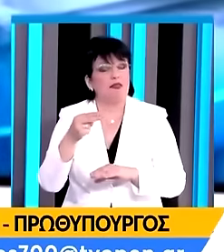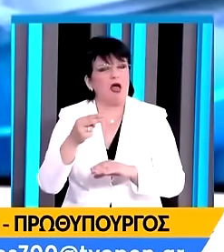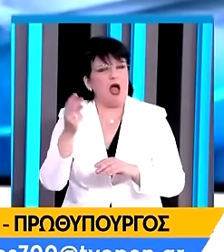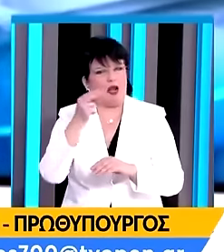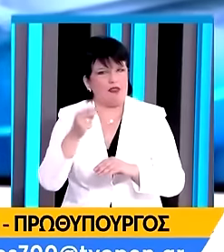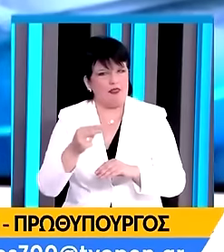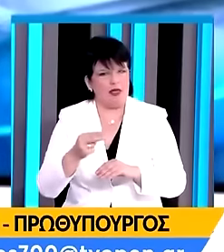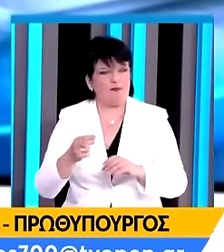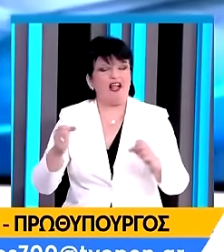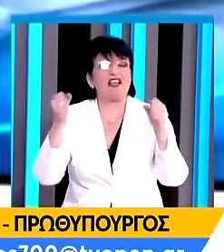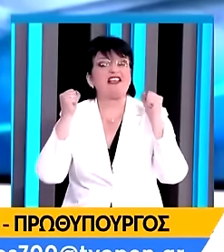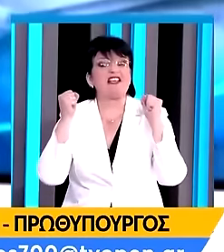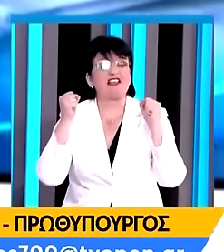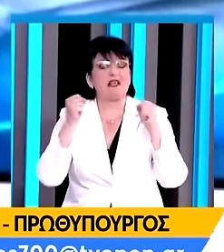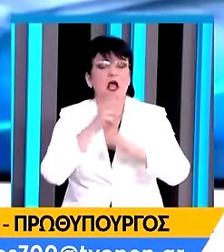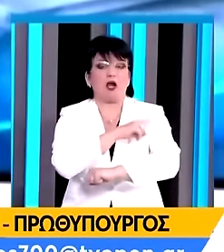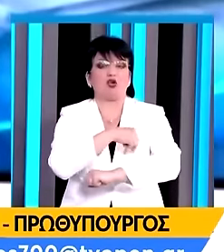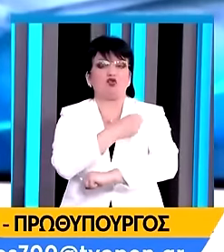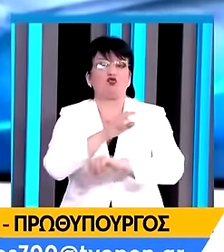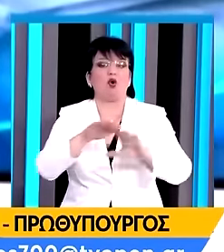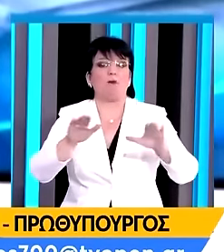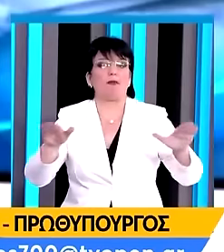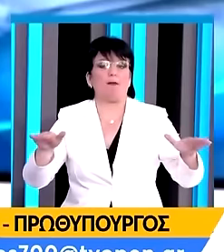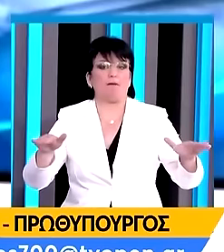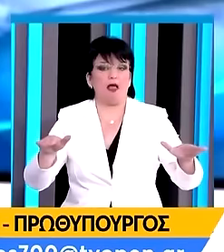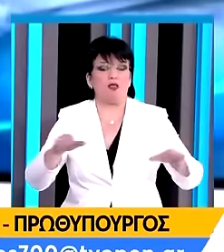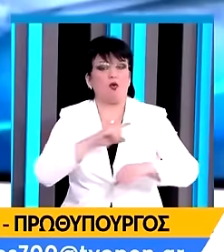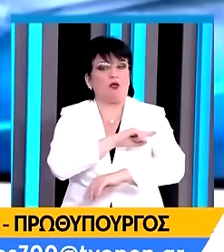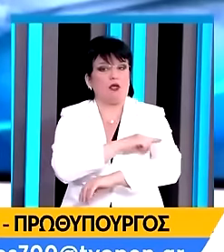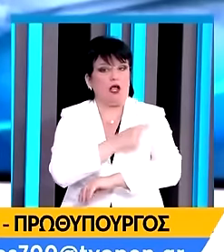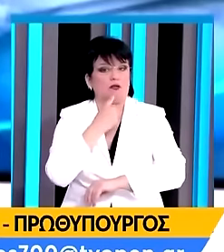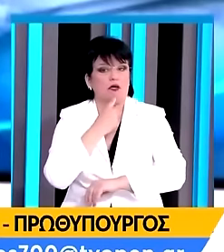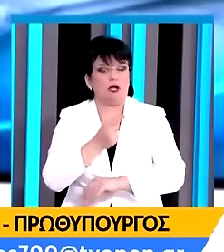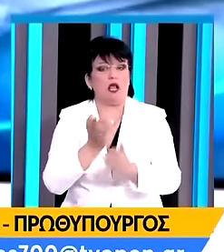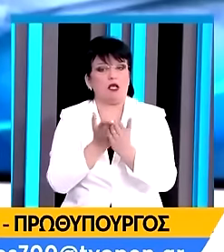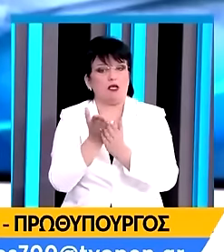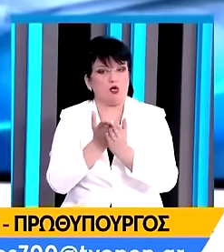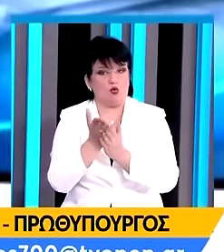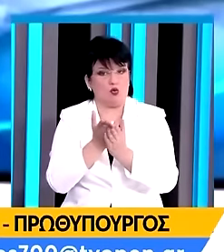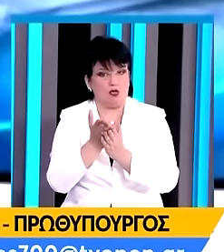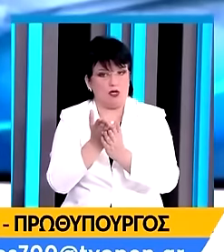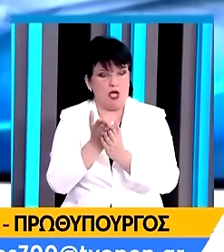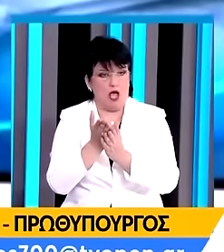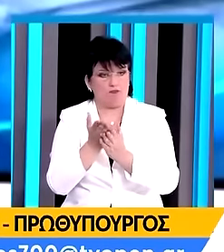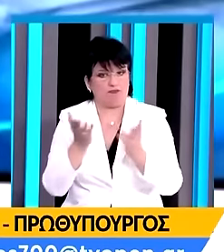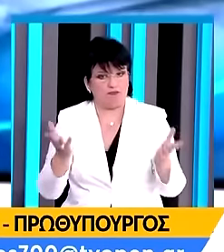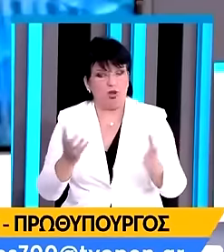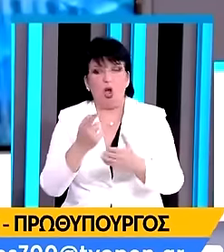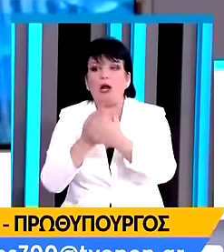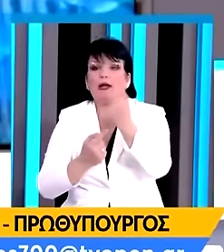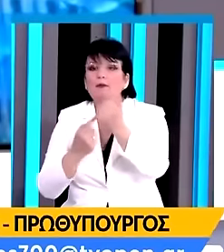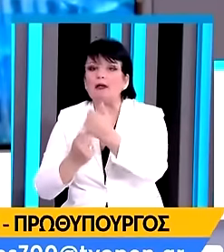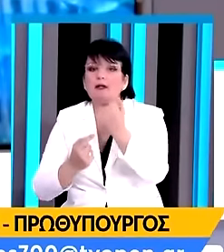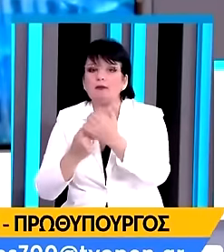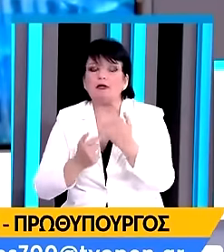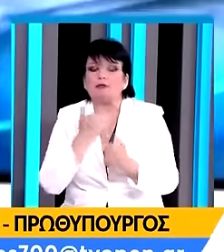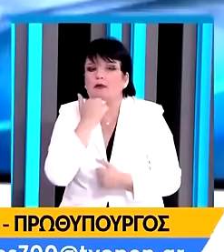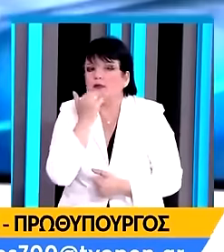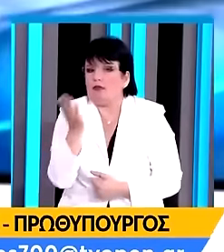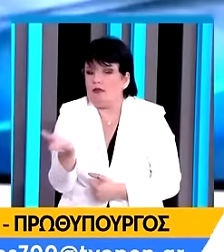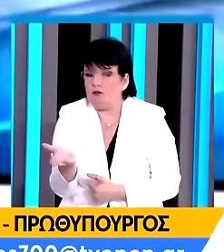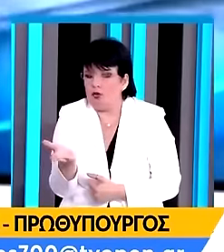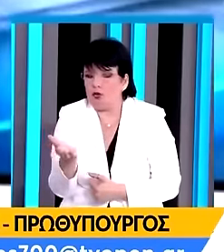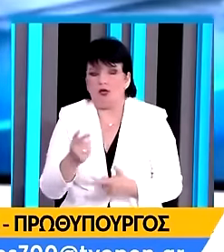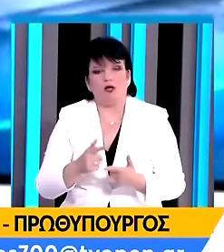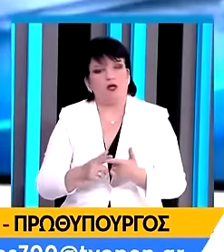Στο παιδόν, λένε οι γιατροί, δεν θα κάνουμε τακτικά χειρουργία. Παιδόν τώρα. Λόγω ελλείψεων. Λόγω ελλείψεων. Μας είπε το